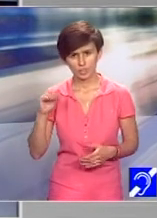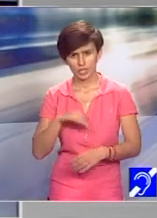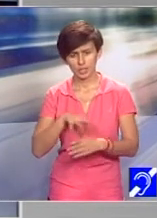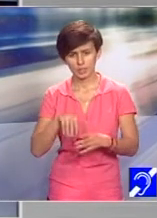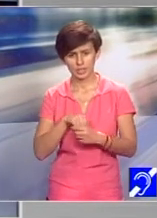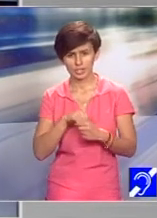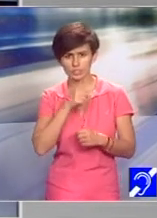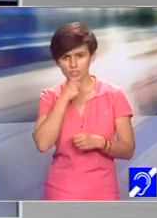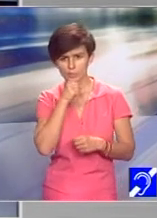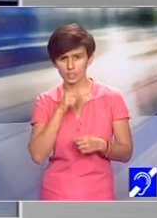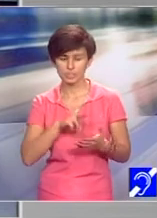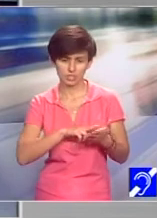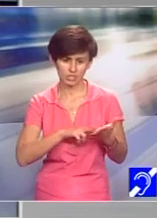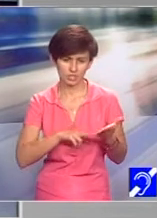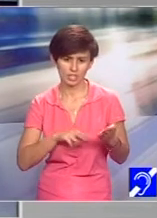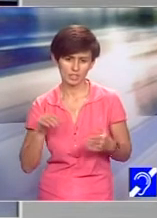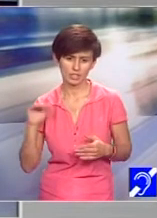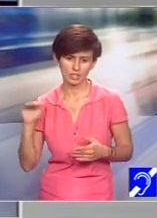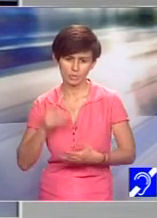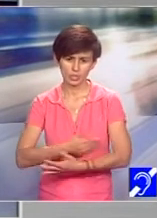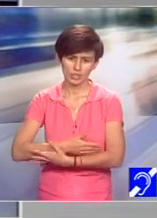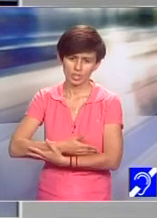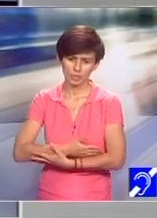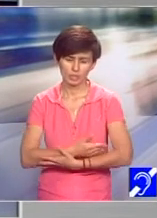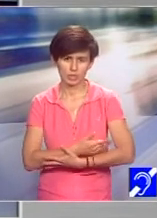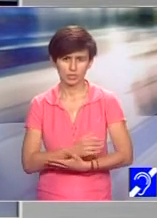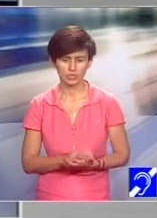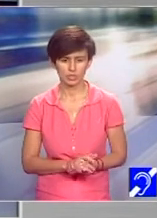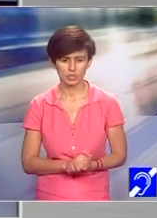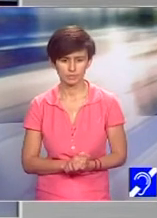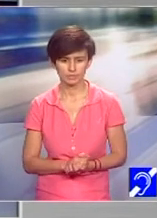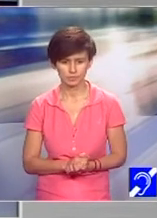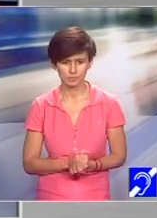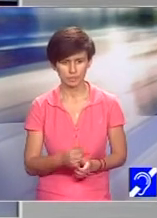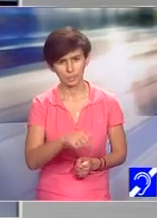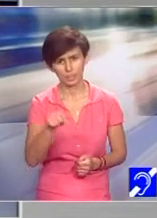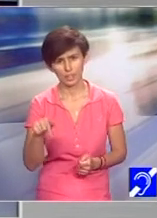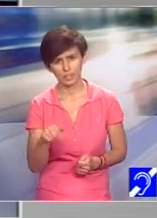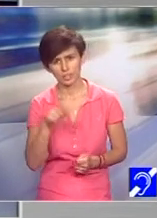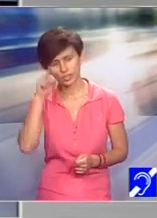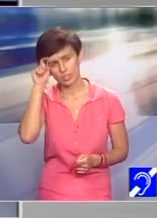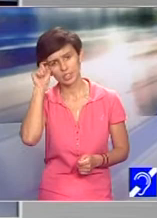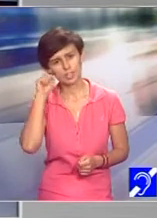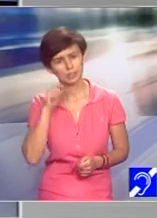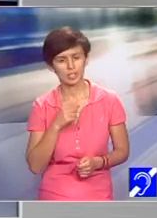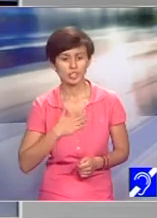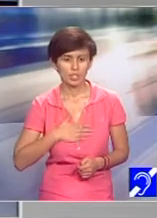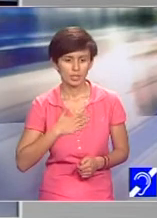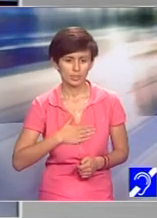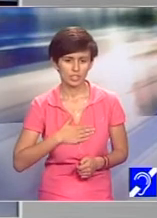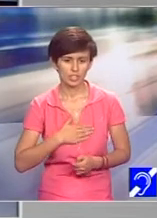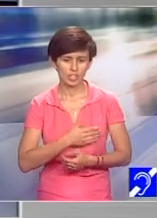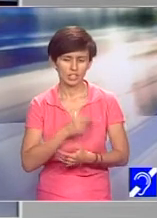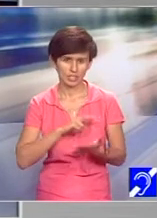să le citească celor mici, pentru că gustul lecturii, spunem noi, face parte din acel bagaj al celor 7 ani